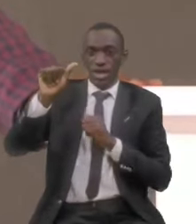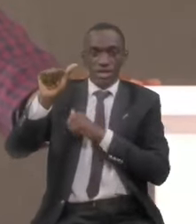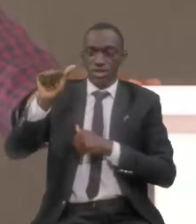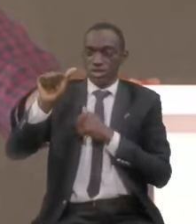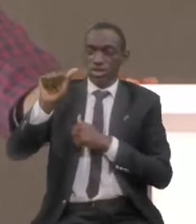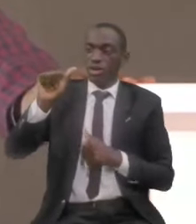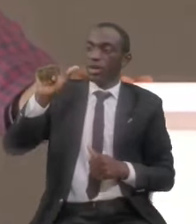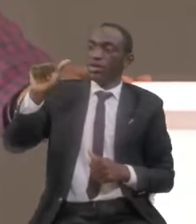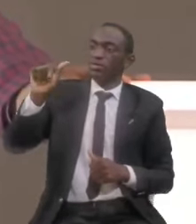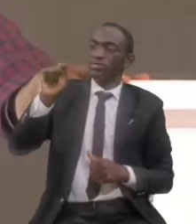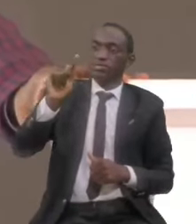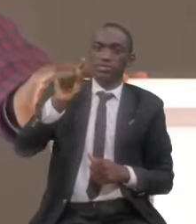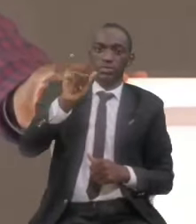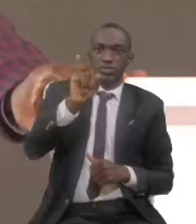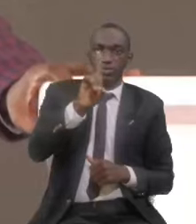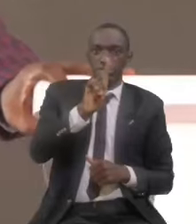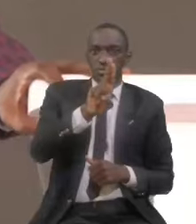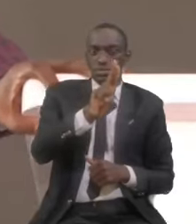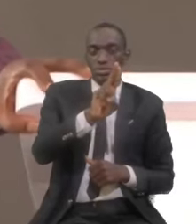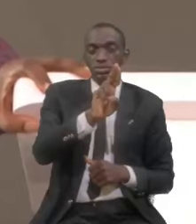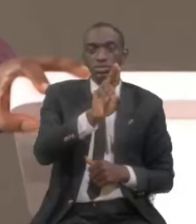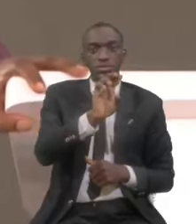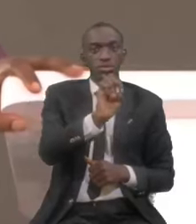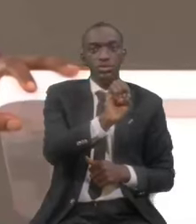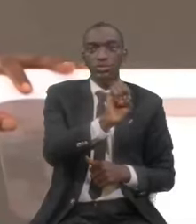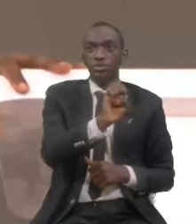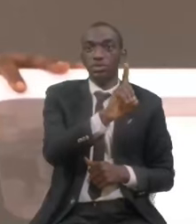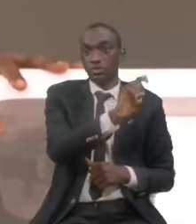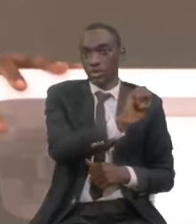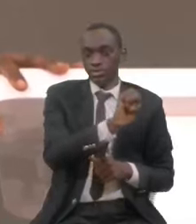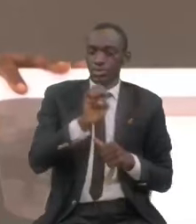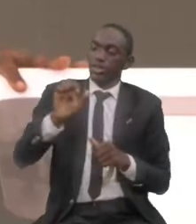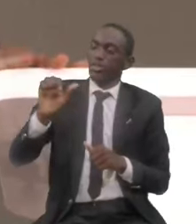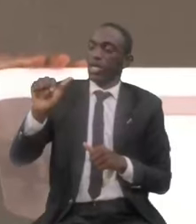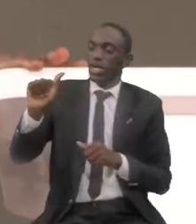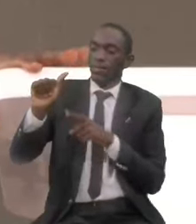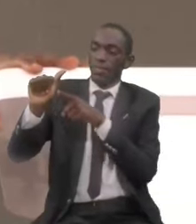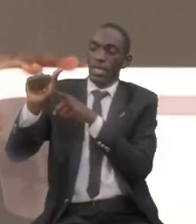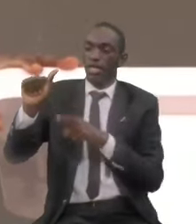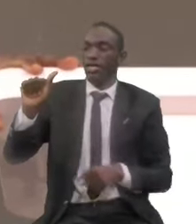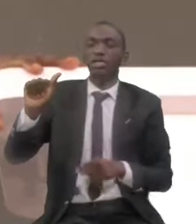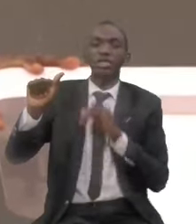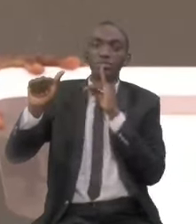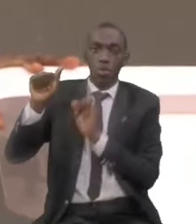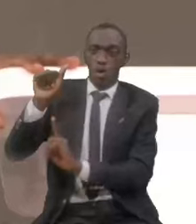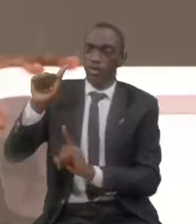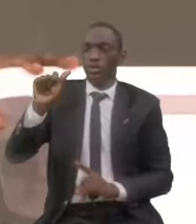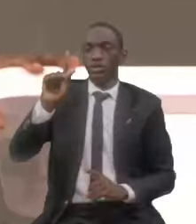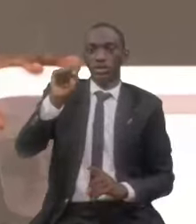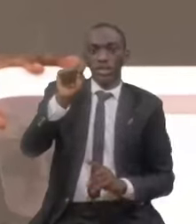verticalement. T, c'est quel numéro dans la numérotation? T, c'est quel nombre?